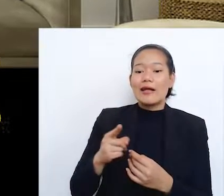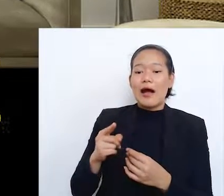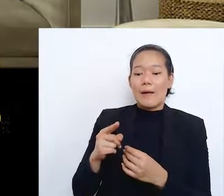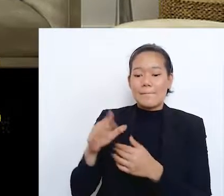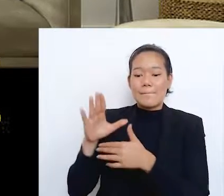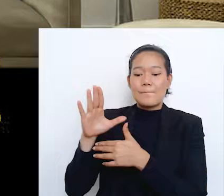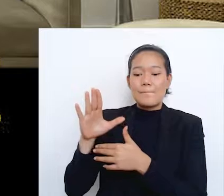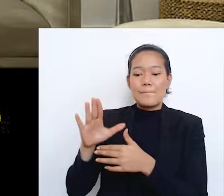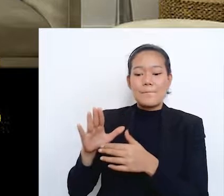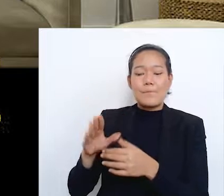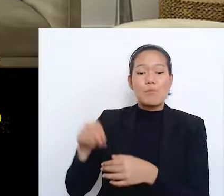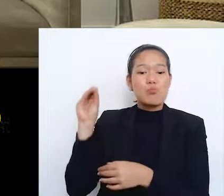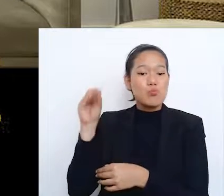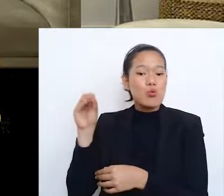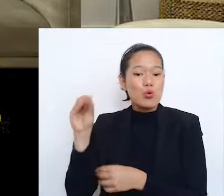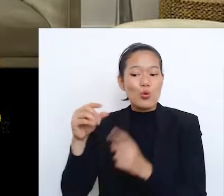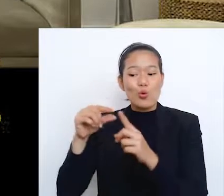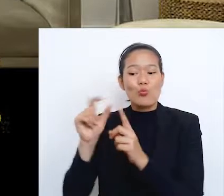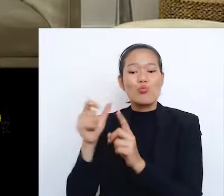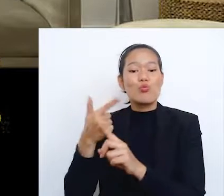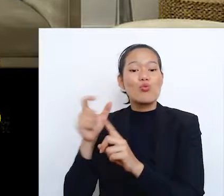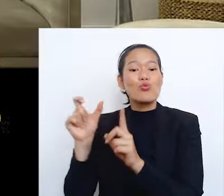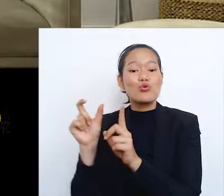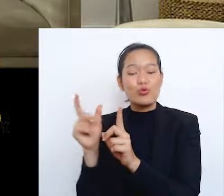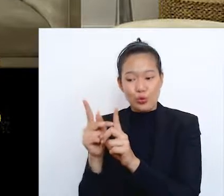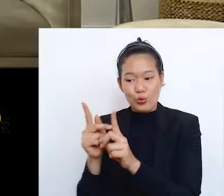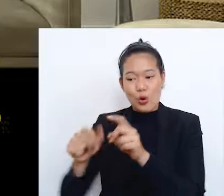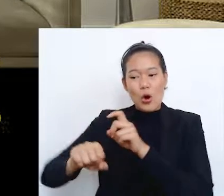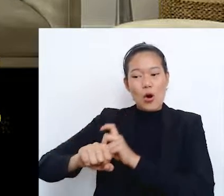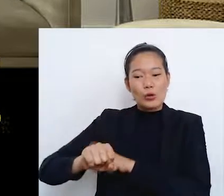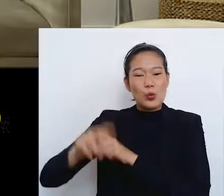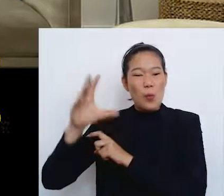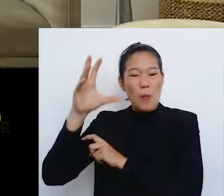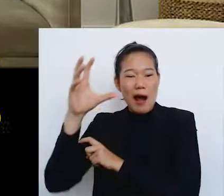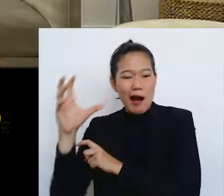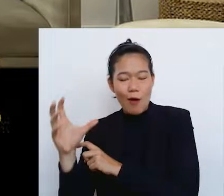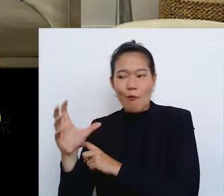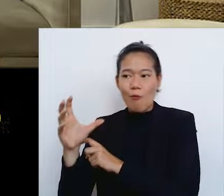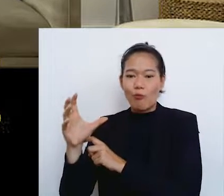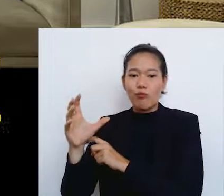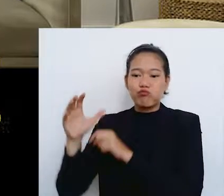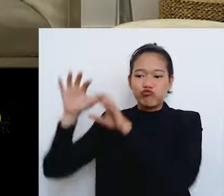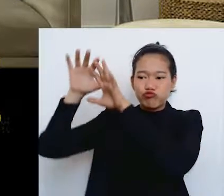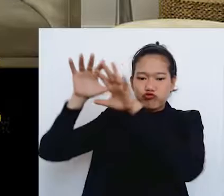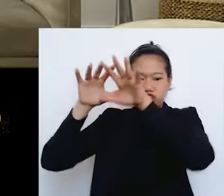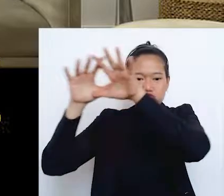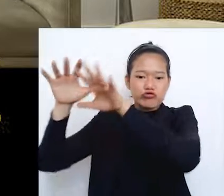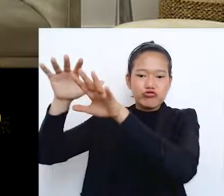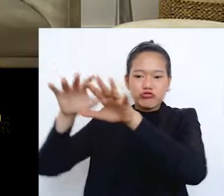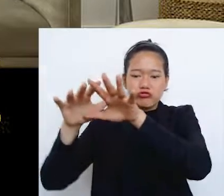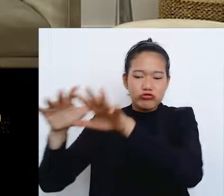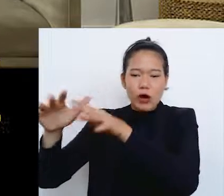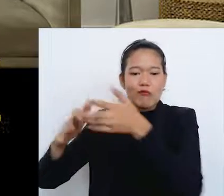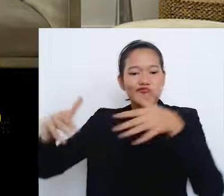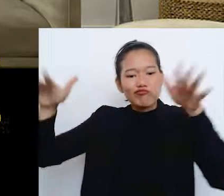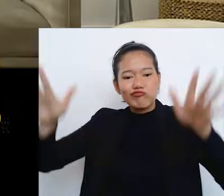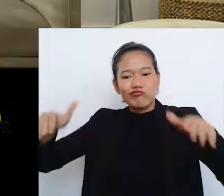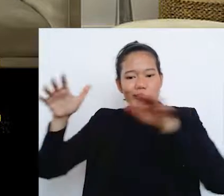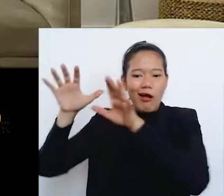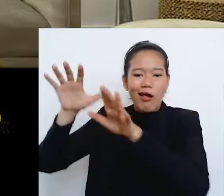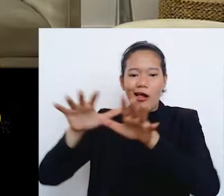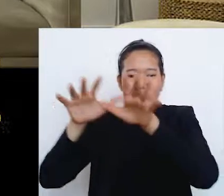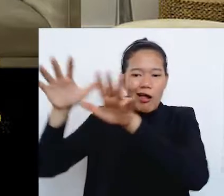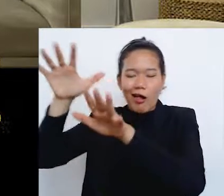mengirimkan burung puyuh pada waktu petang, di dalam Keluaran 16 ayat yang ke-13. Dan bahkan